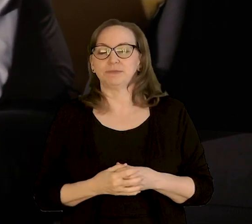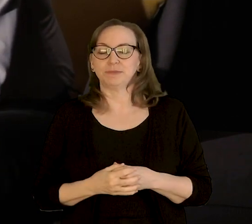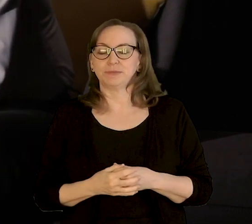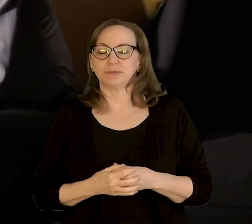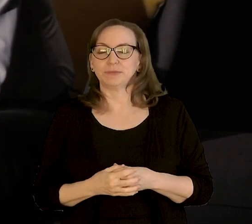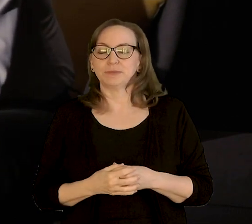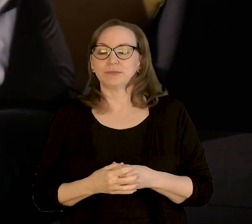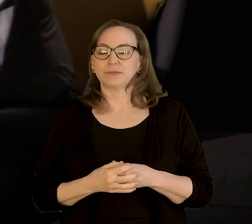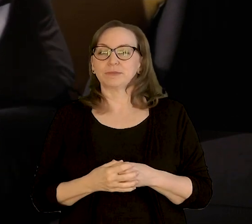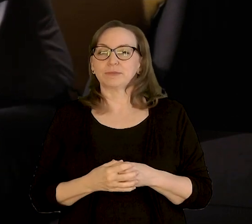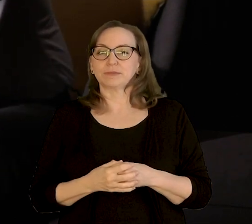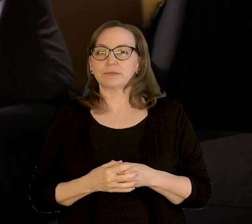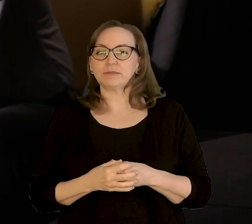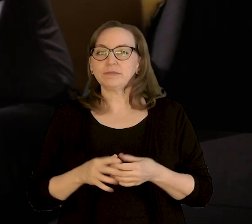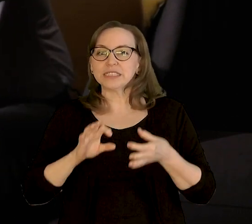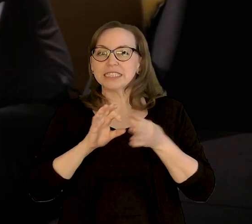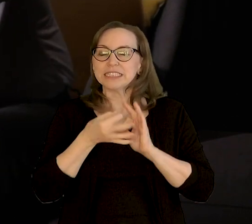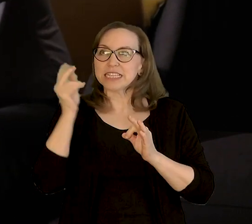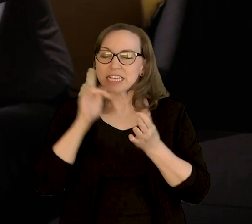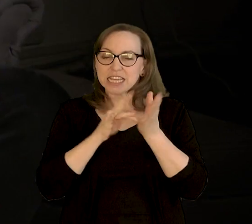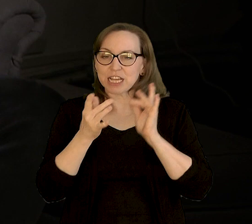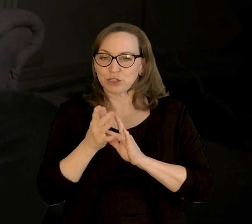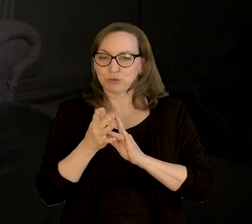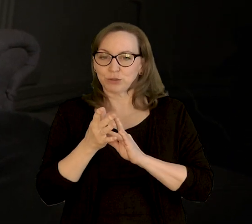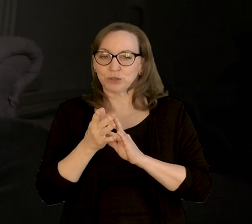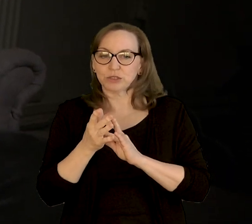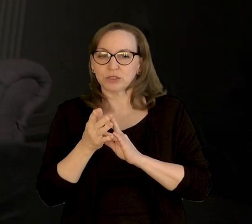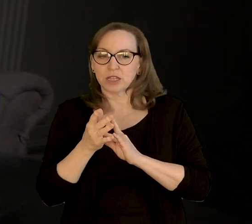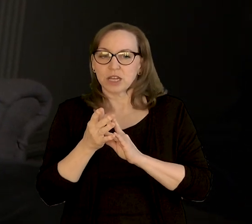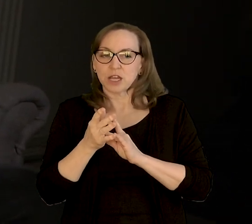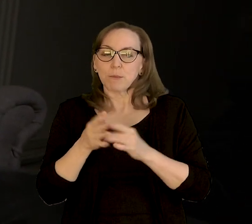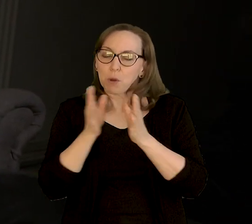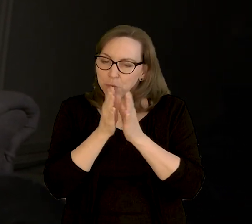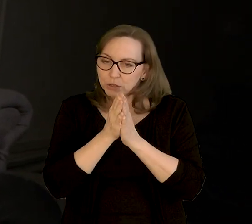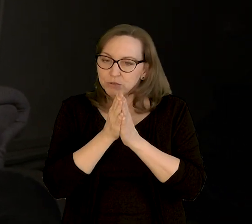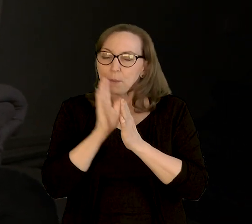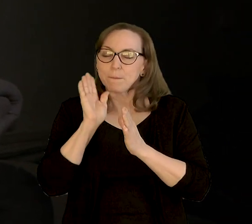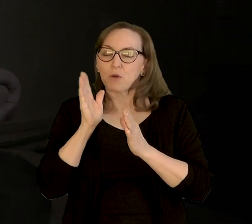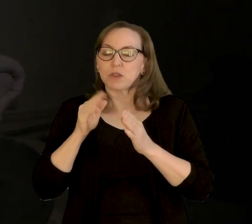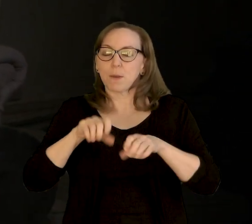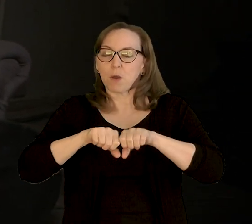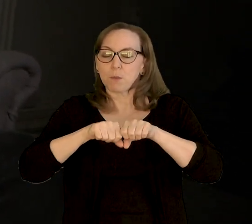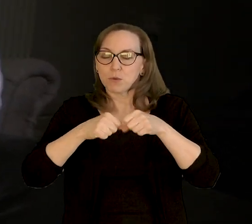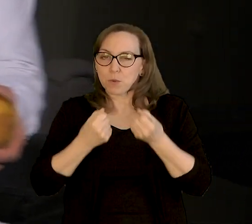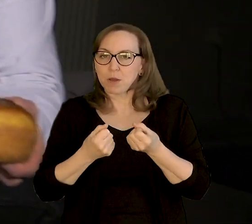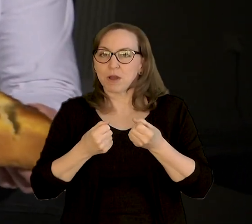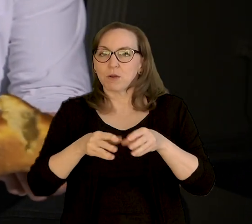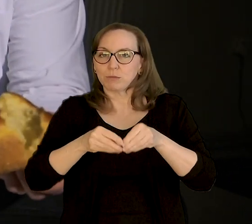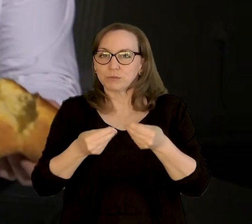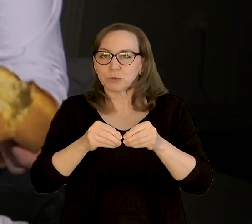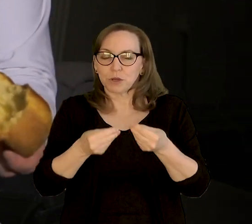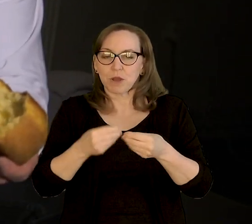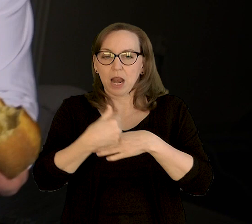Pan Jezus, gdy pomodlił się, przełamał chleb. I my również go